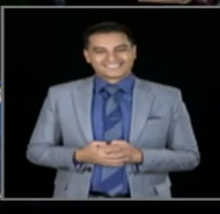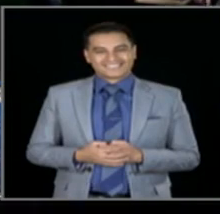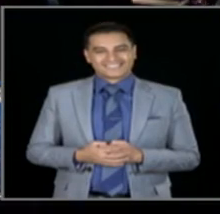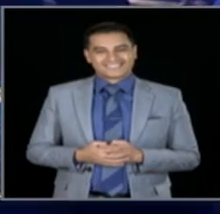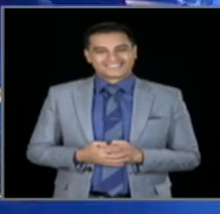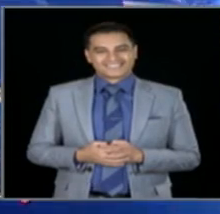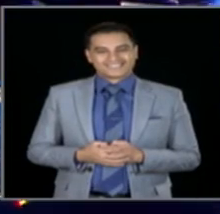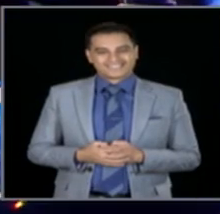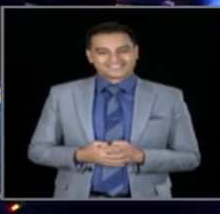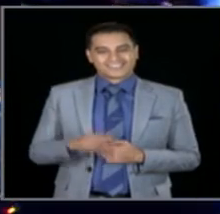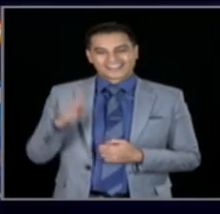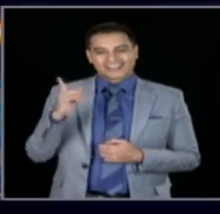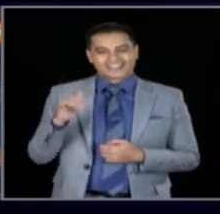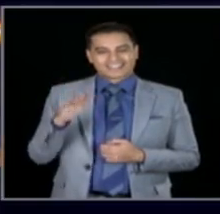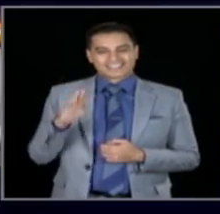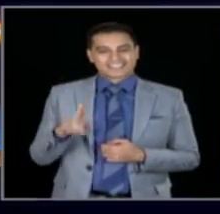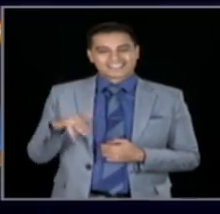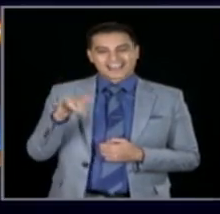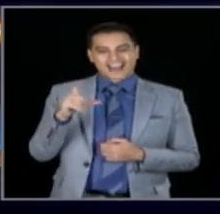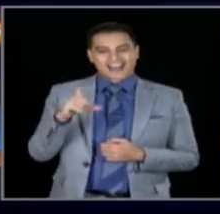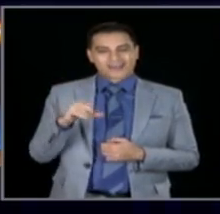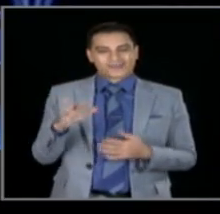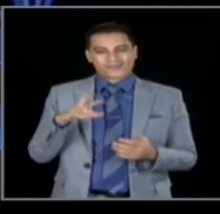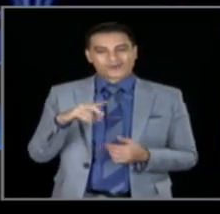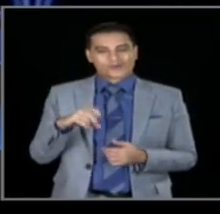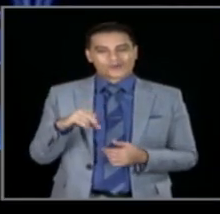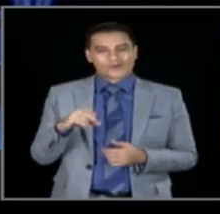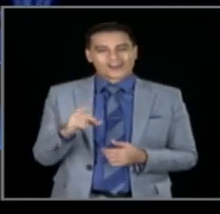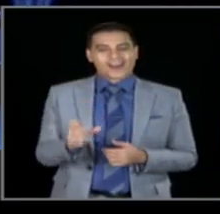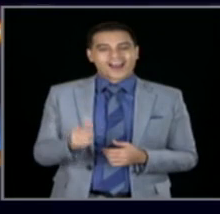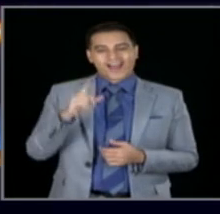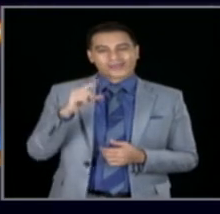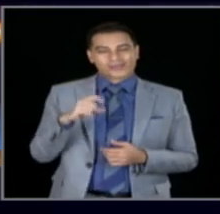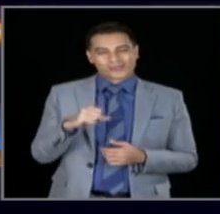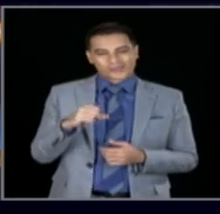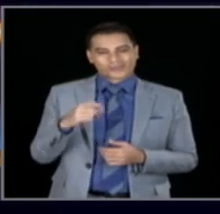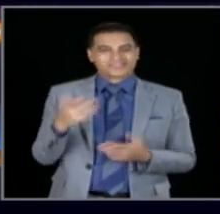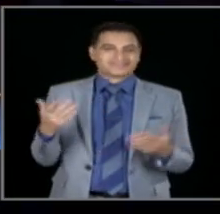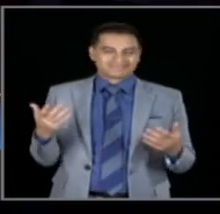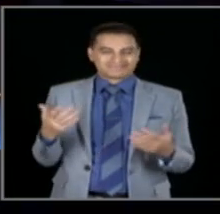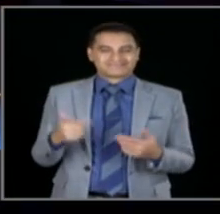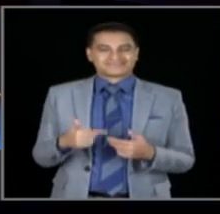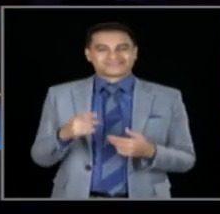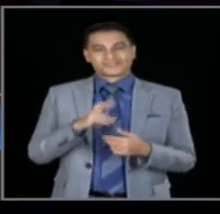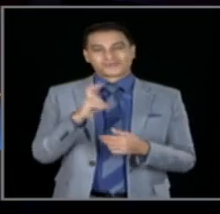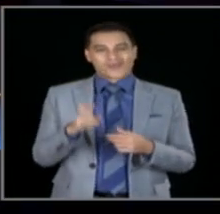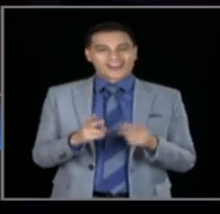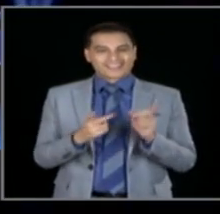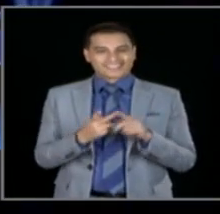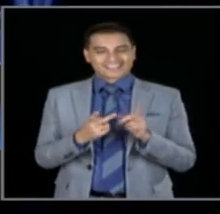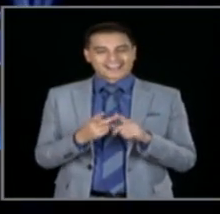كريستيانو رونالدو ههه السؤال الثاني احمد ابو ضيف